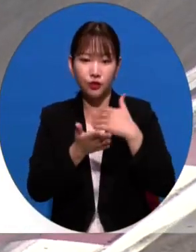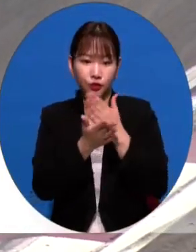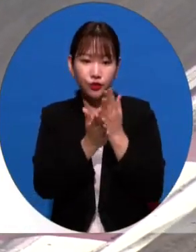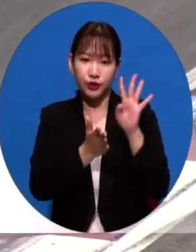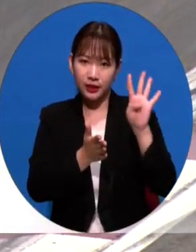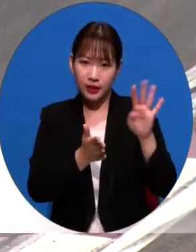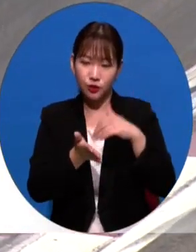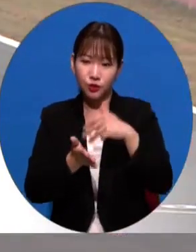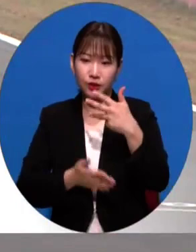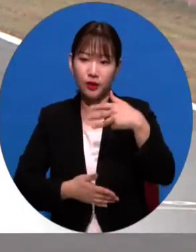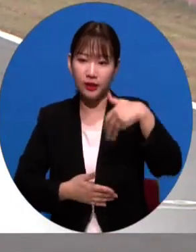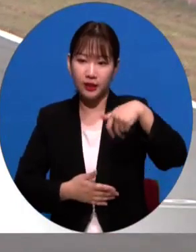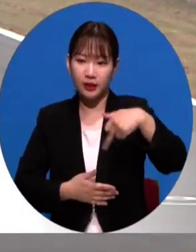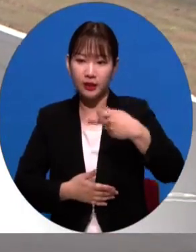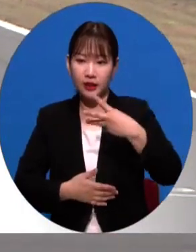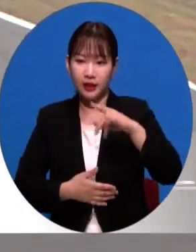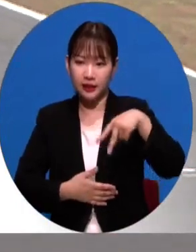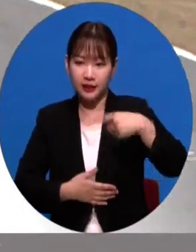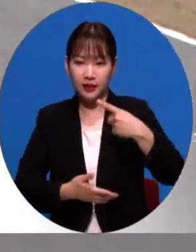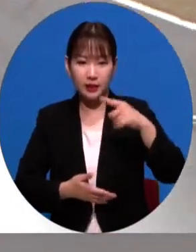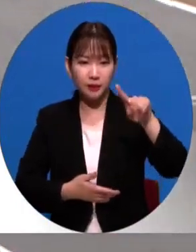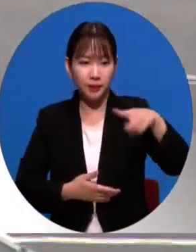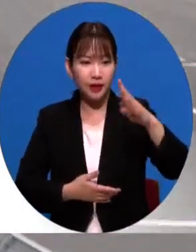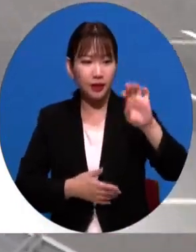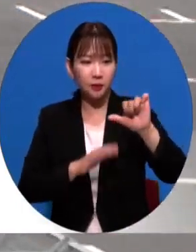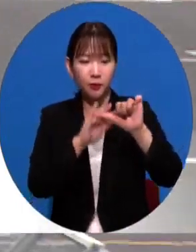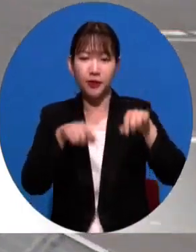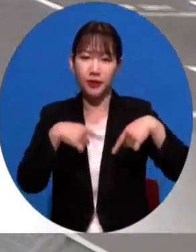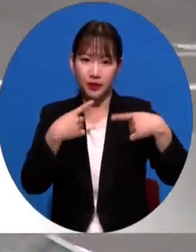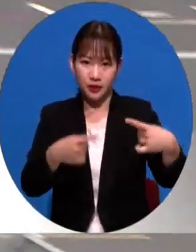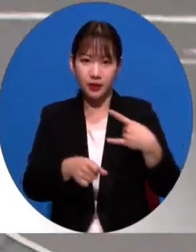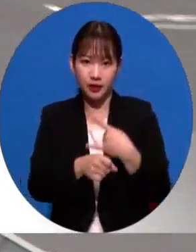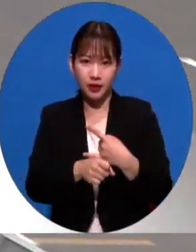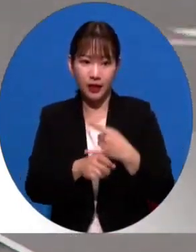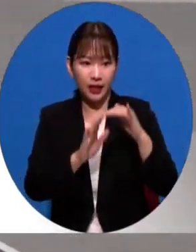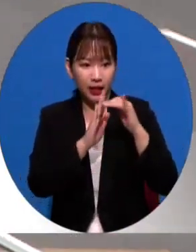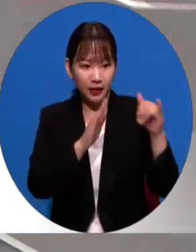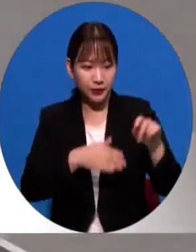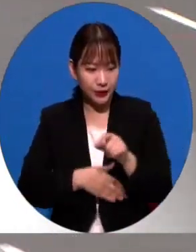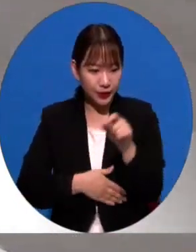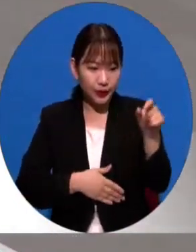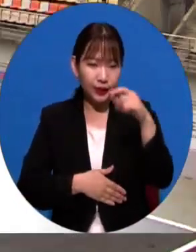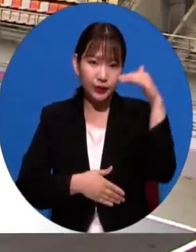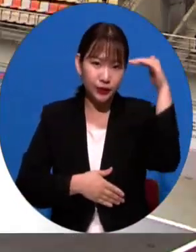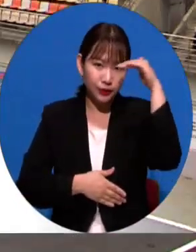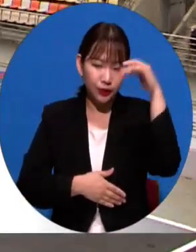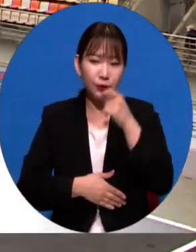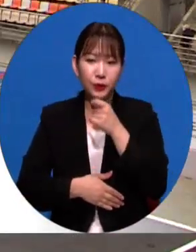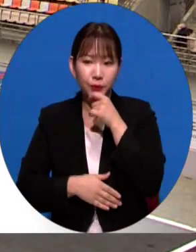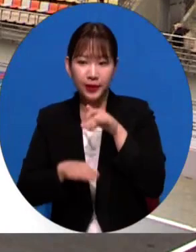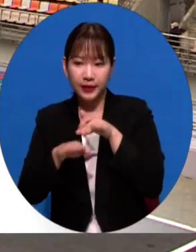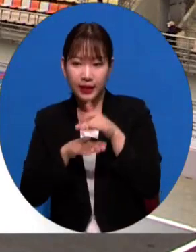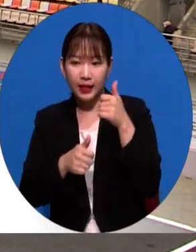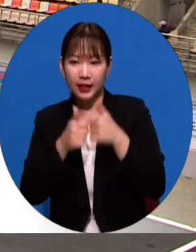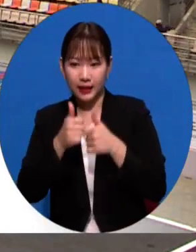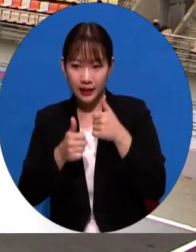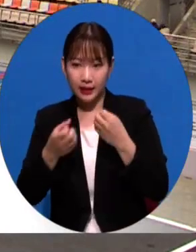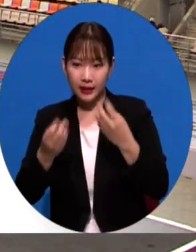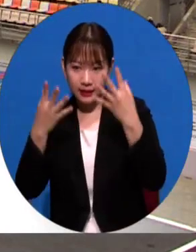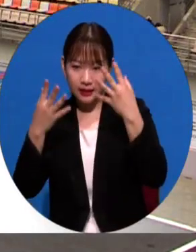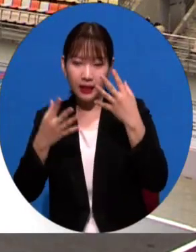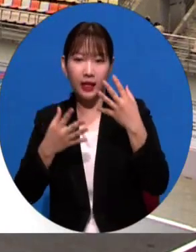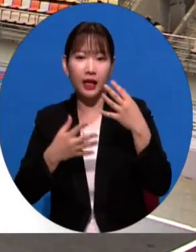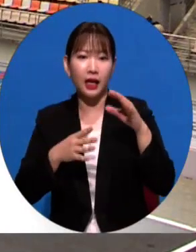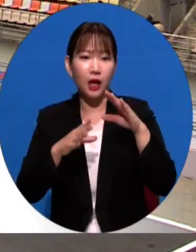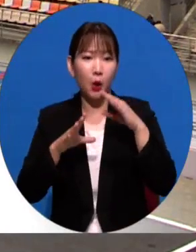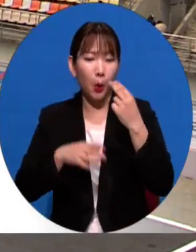종목, 8개 클래스, 145명이 참가하는 가운데 패밀리 서킷 투어와 미니 모터쇼 이벤트, 에어 바운스